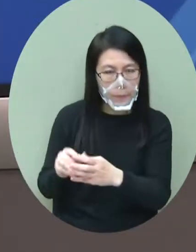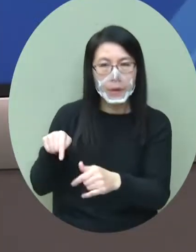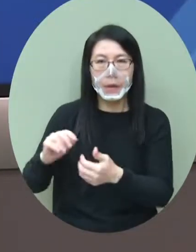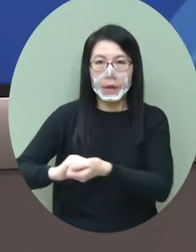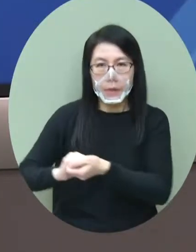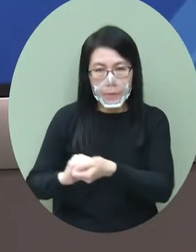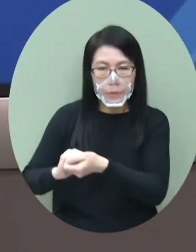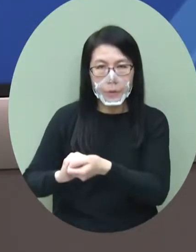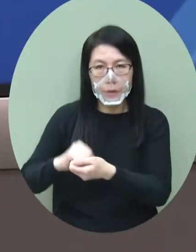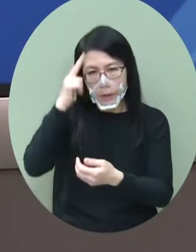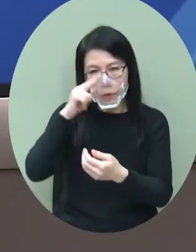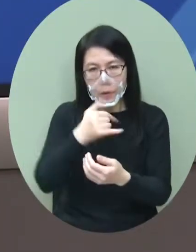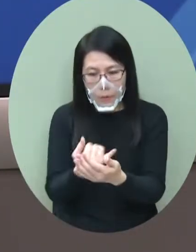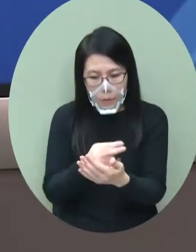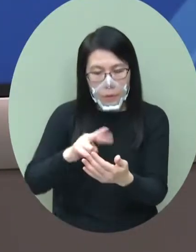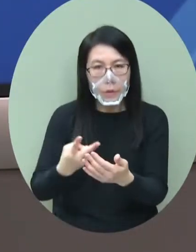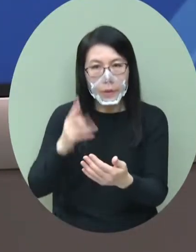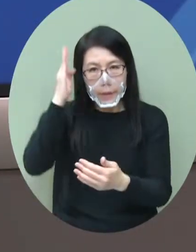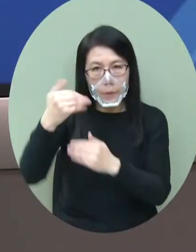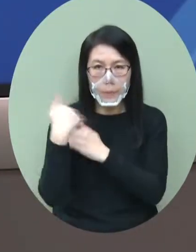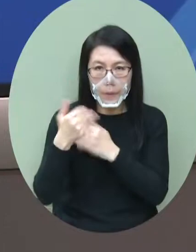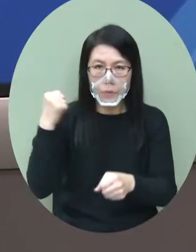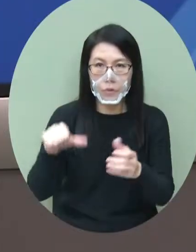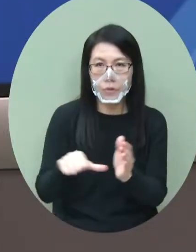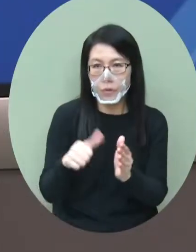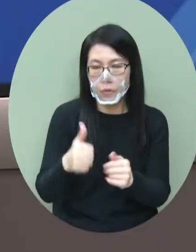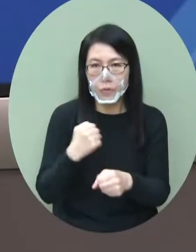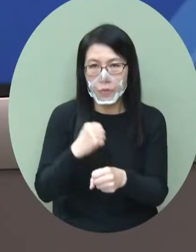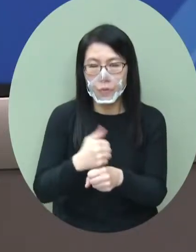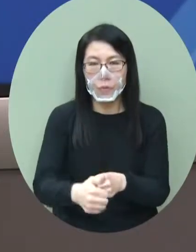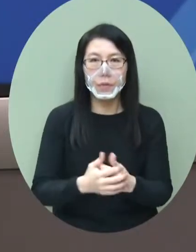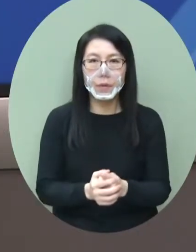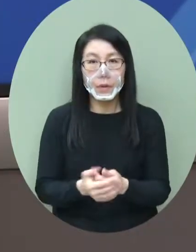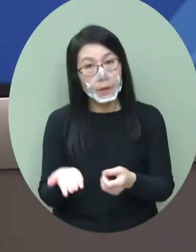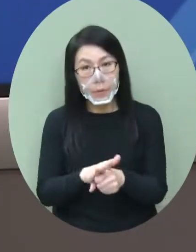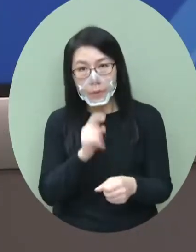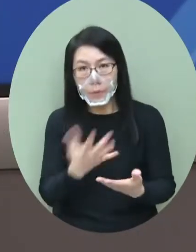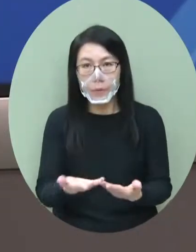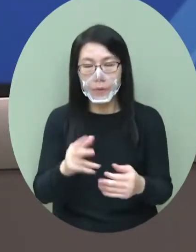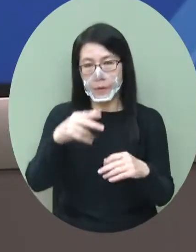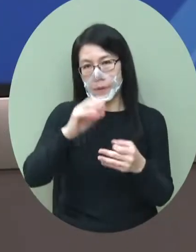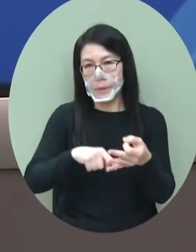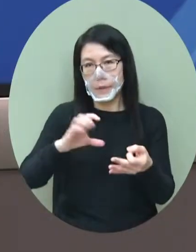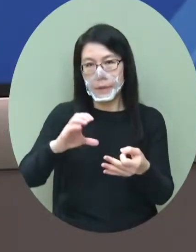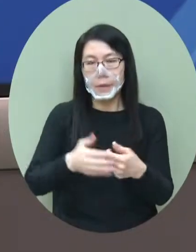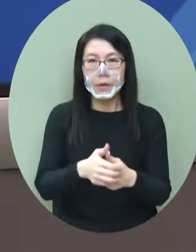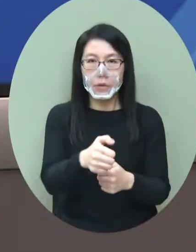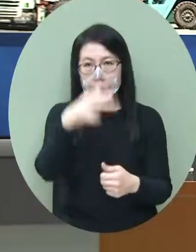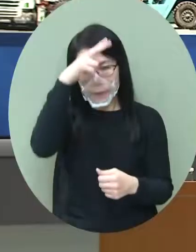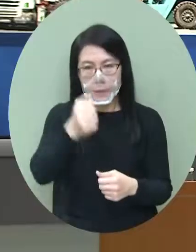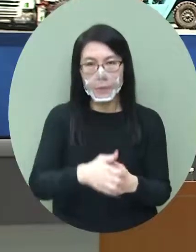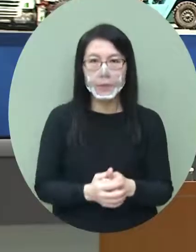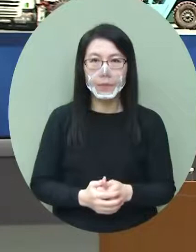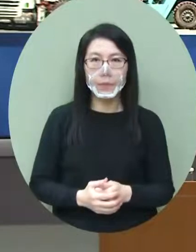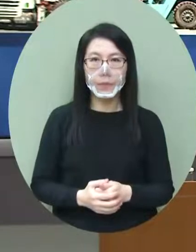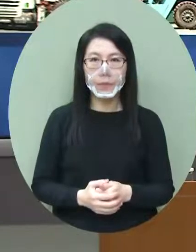整，务求呢可以把整个物流线呢做得更好。特首，我要补充的是这么多。陈帆